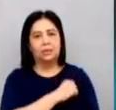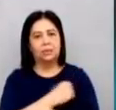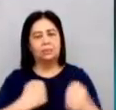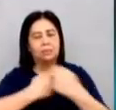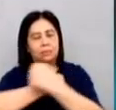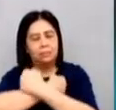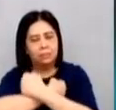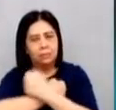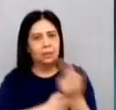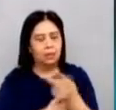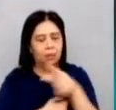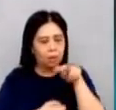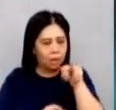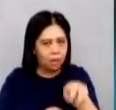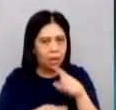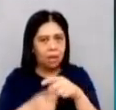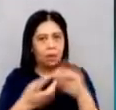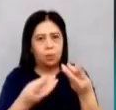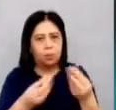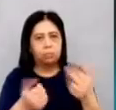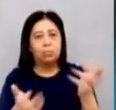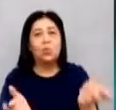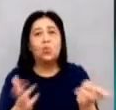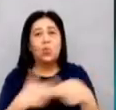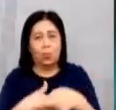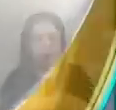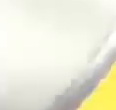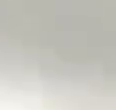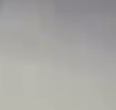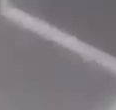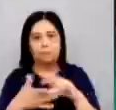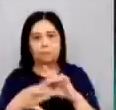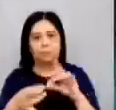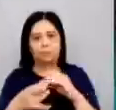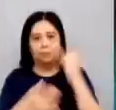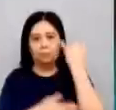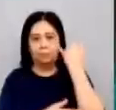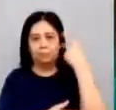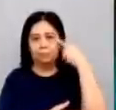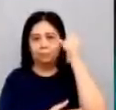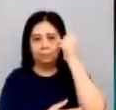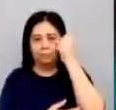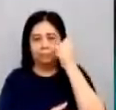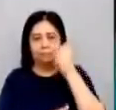sa naabo nilang kwarto. May report si JP Soriano.